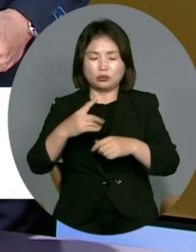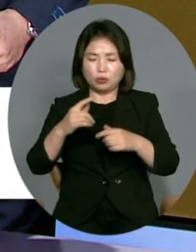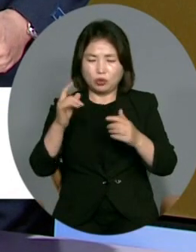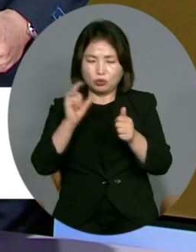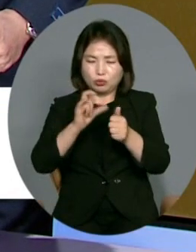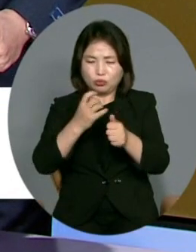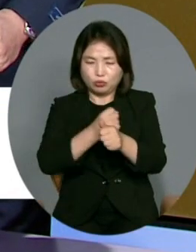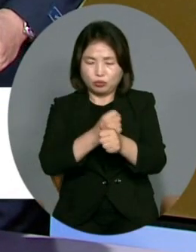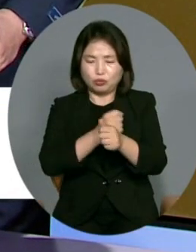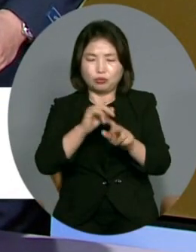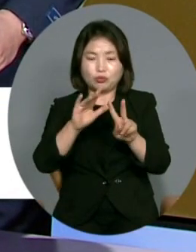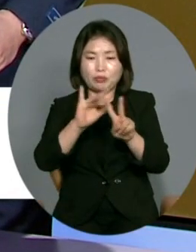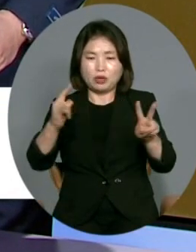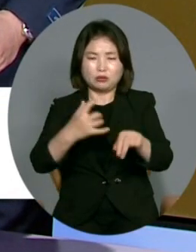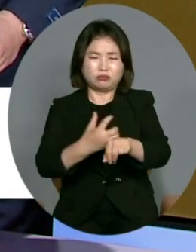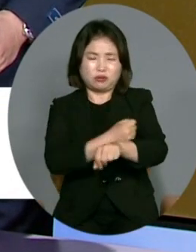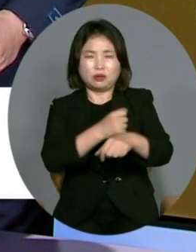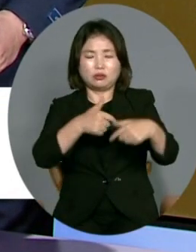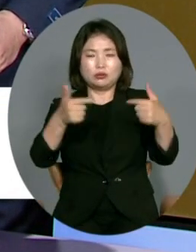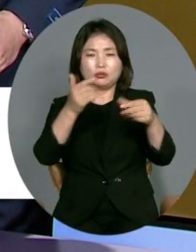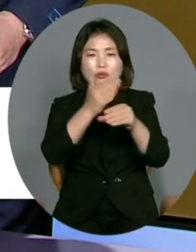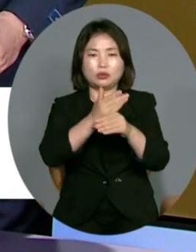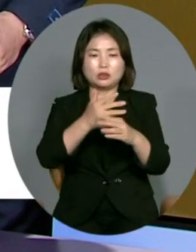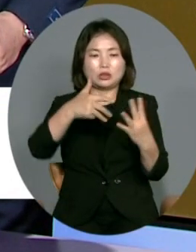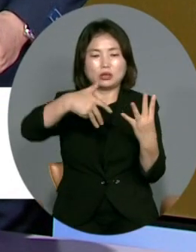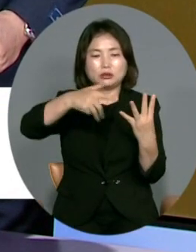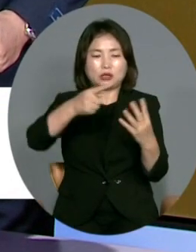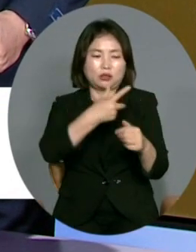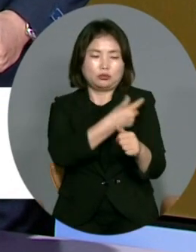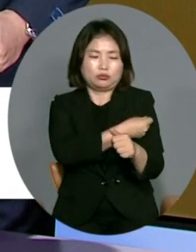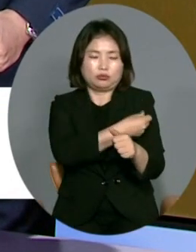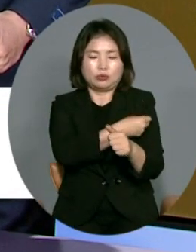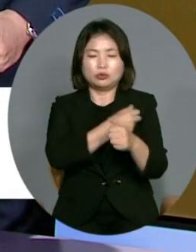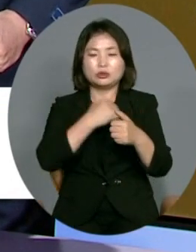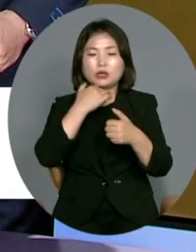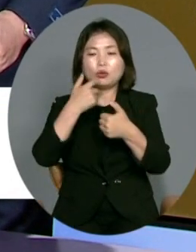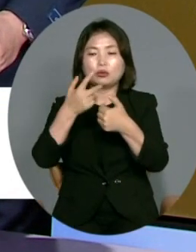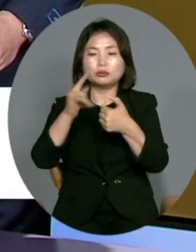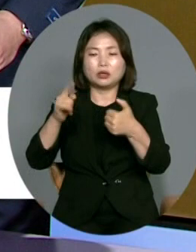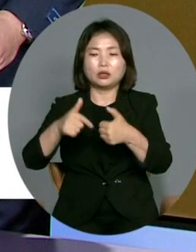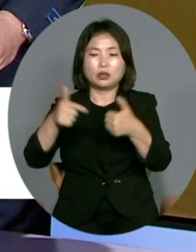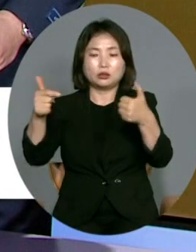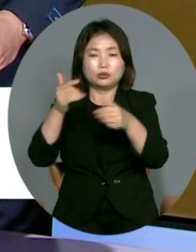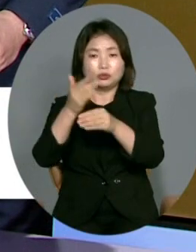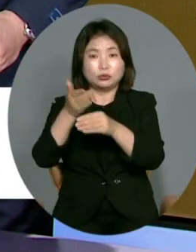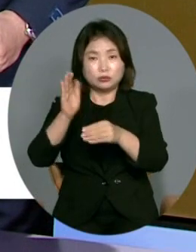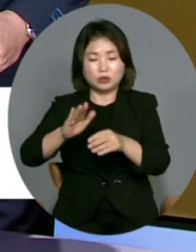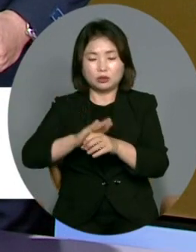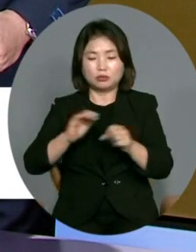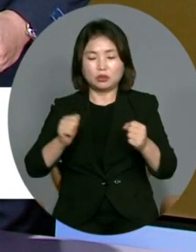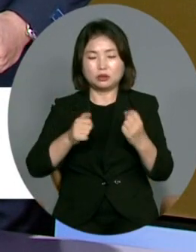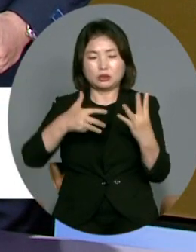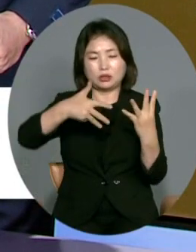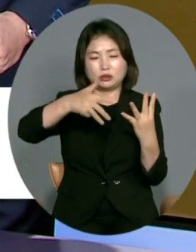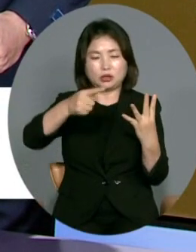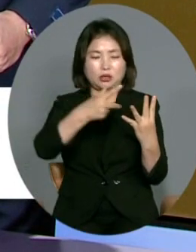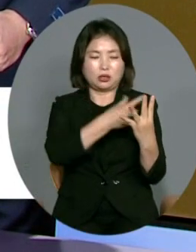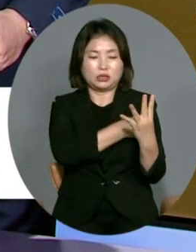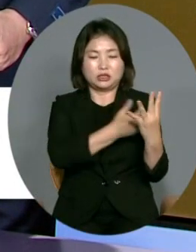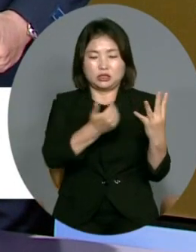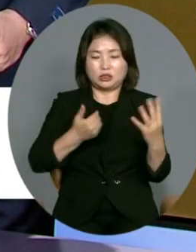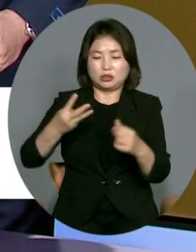연속 이어졌습니다 정부가 4차 백신접종을 50대 이상으로 확대하고 있지만 경북은 4차 엽서 맞아야 하는